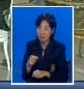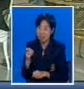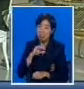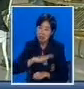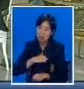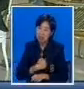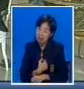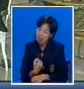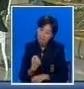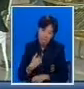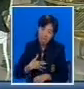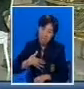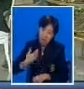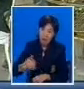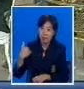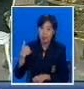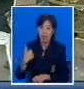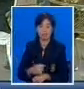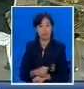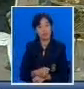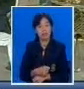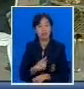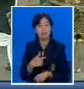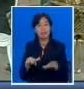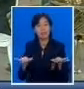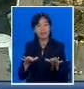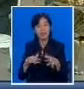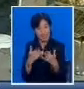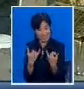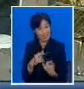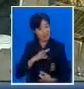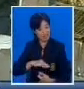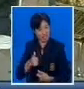ไม่แหละครับ รู้สึกงานเยอะมาก จริงก็ดีเดี๋ยวนี้ก็ไม่ค่อยมีใครว่าเด็กแล้ว